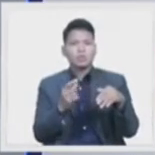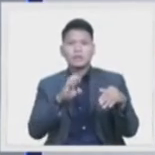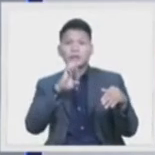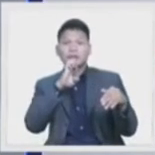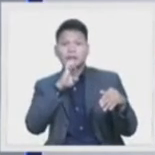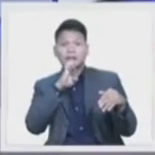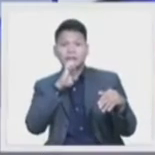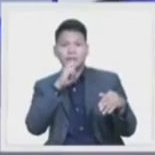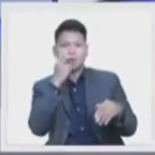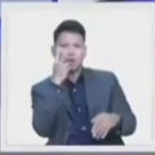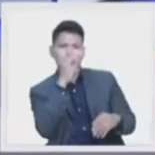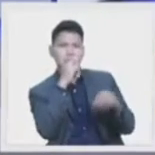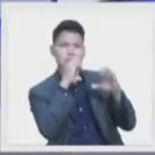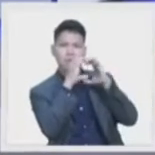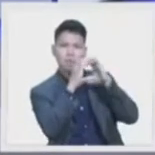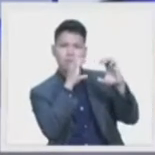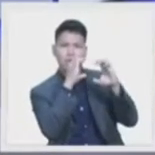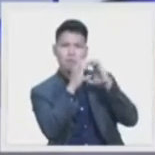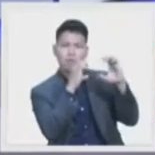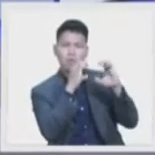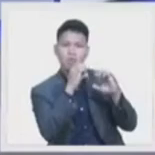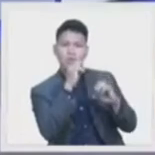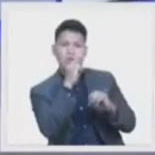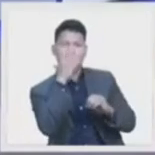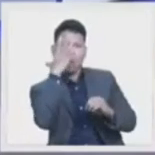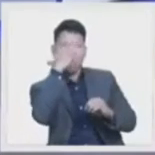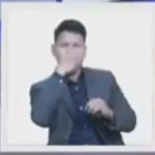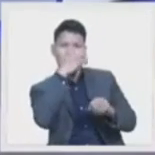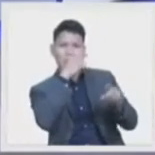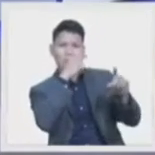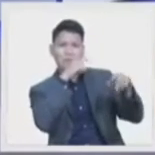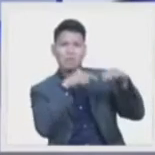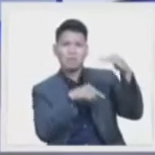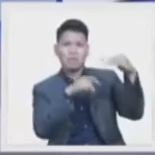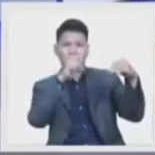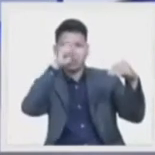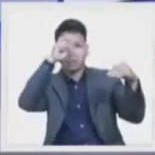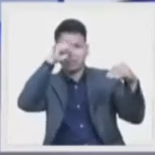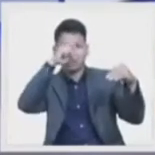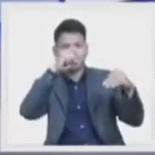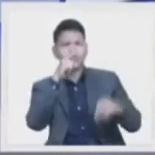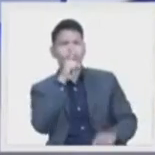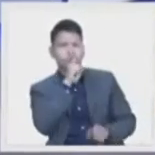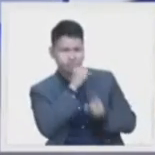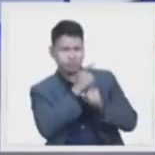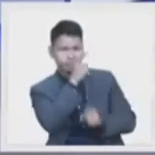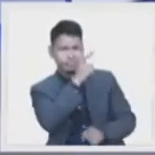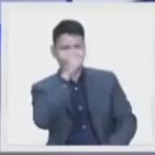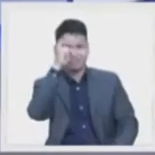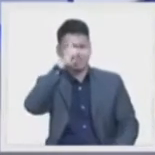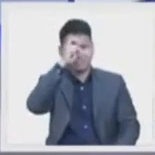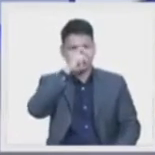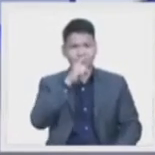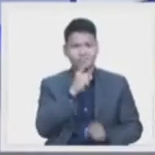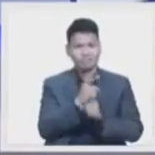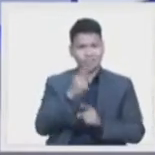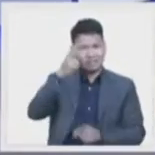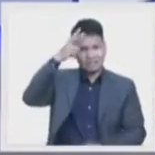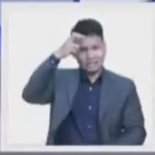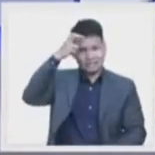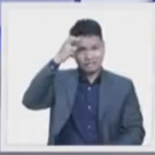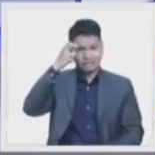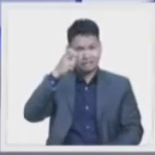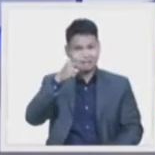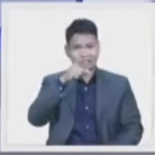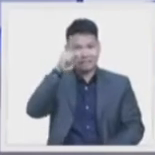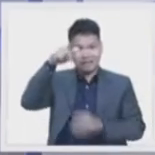iba nakikistorya sa matahom ug malamon nga serpente. Maalam gid kaayo ang maong yawa, sanglit nahulog